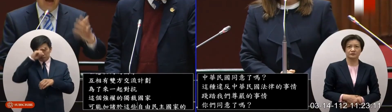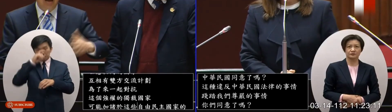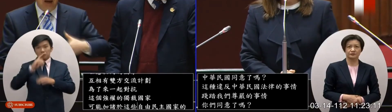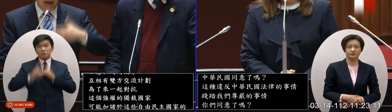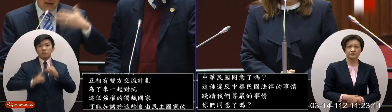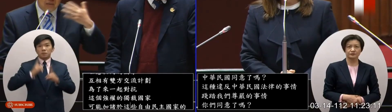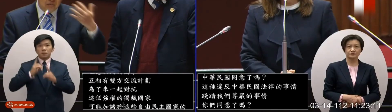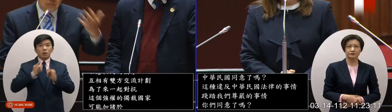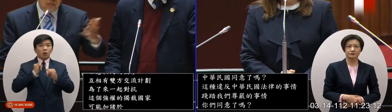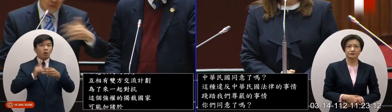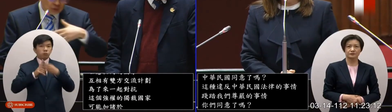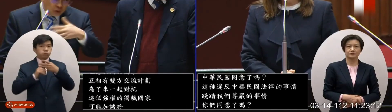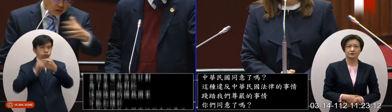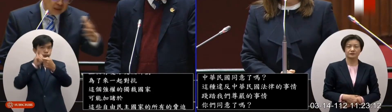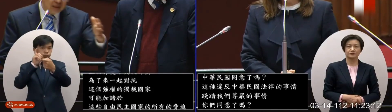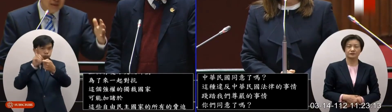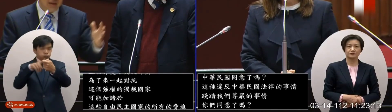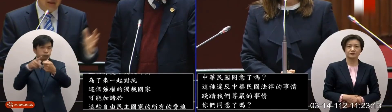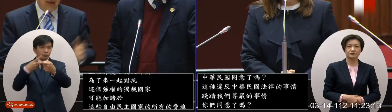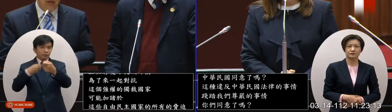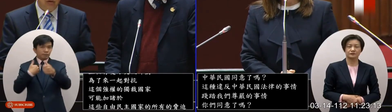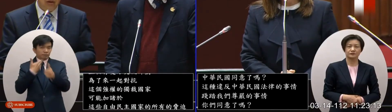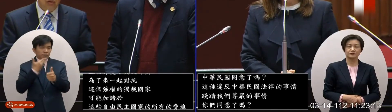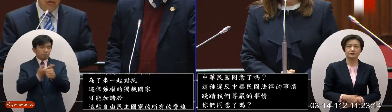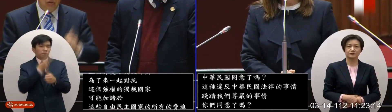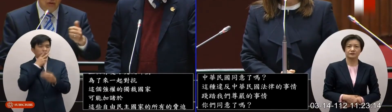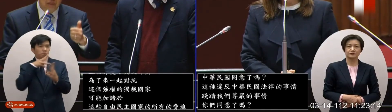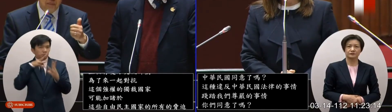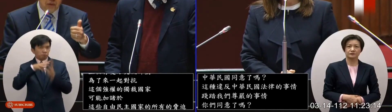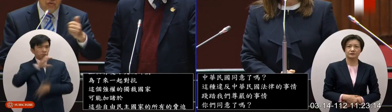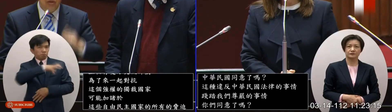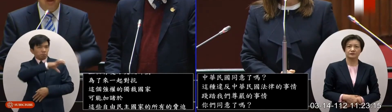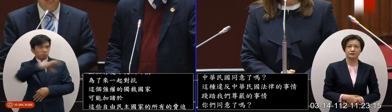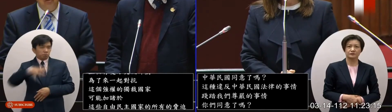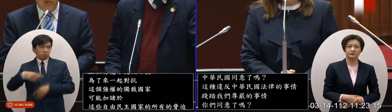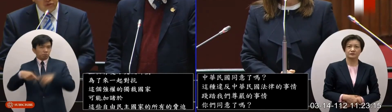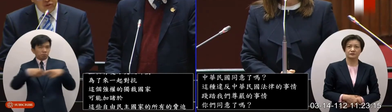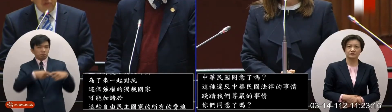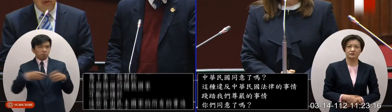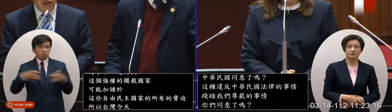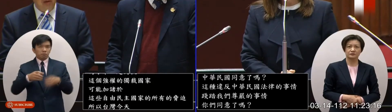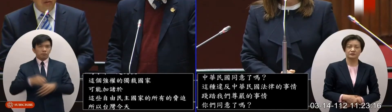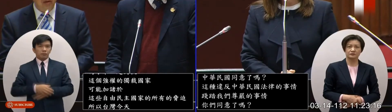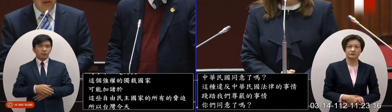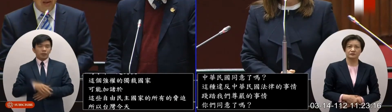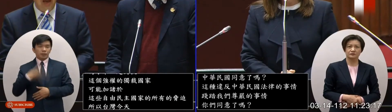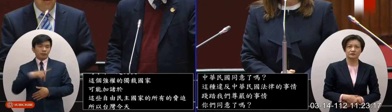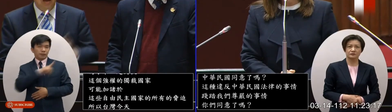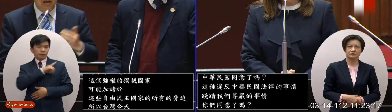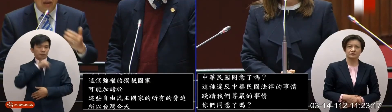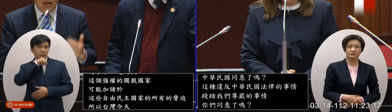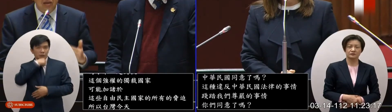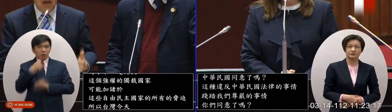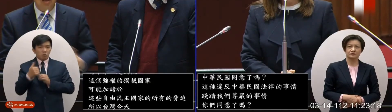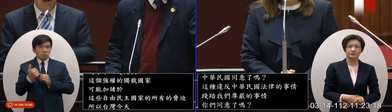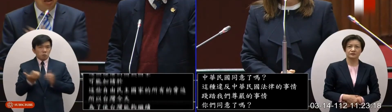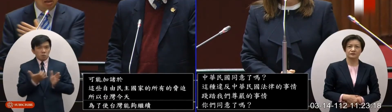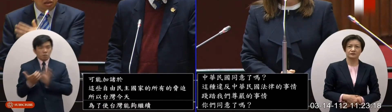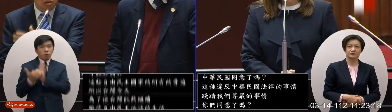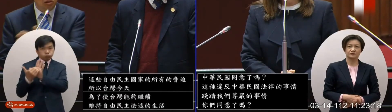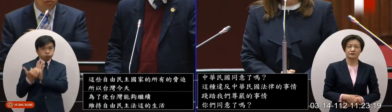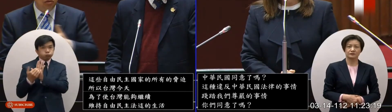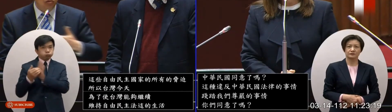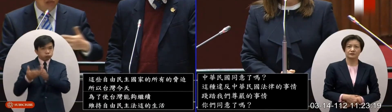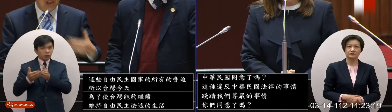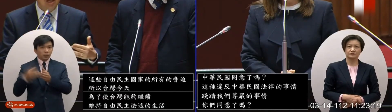这一个强权的独裁国家可能所加诸于这些自由民主国家的这个所有的胁迫，所以台湾今天为了要使台湾能够继续维持自由民主法治的生活，甚至把自由民主的这样的一个理想啊，扩散在整个亚洲地区，我们必须要我。 自己的防卫的力量，而且要加强跟